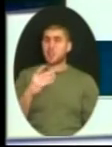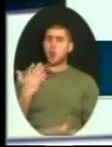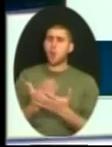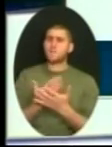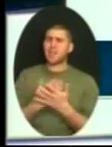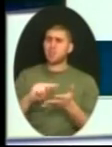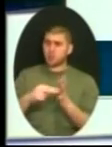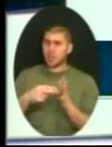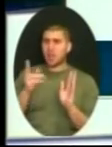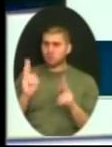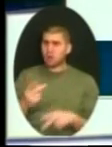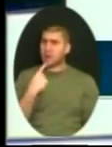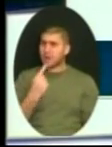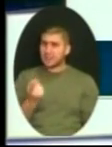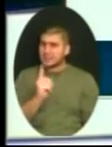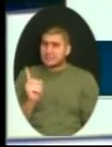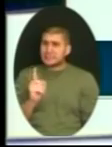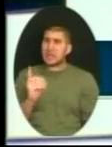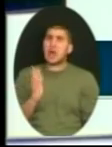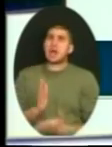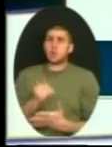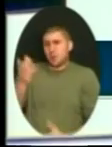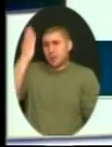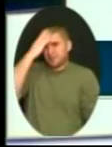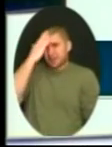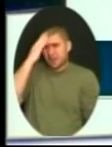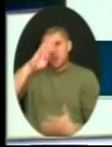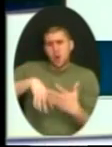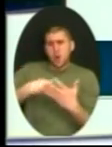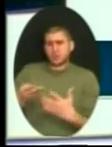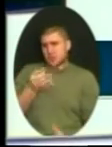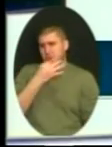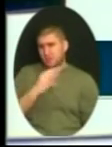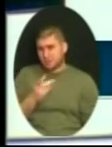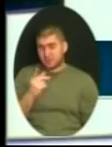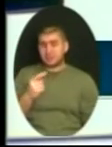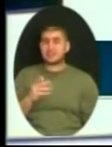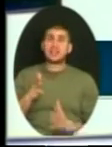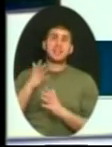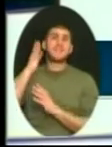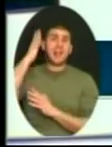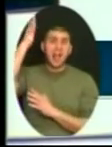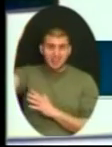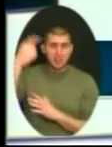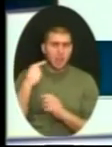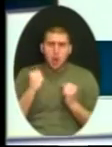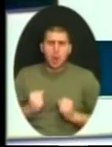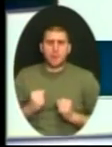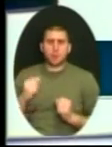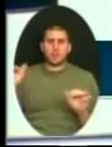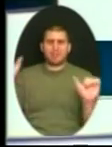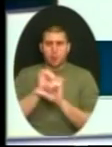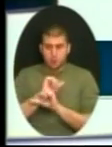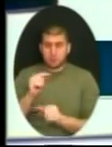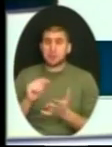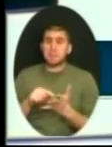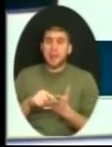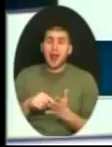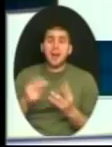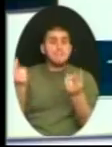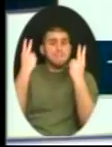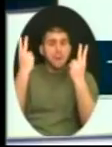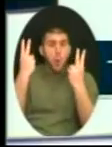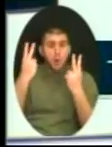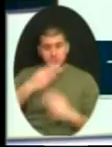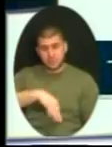כל הכבוד, אתה יכול להגיד, זה לא יהיה עד, הוא מכיר את לוח הזמנים יותר טוב ממנה, אחד. בטווח הארוך אני לא בטוח שזו הייתה טעות. תקשיבו, המהות